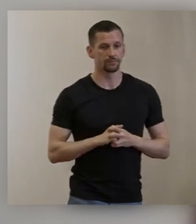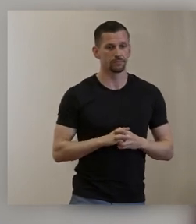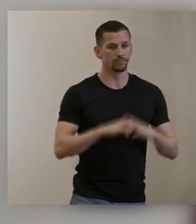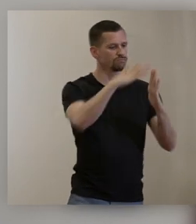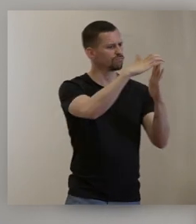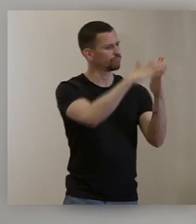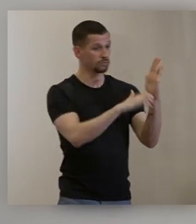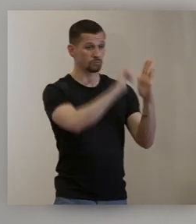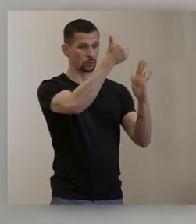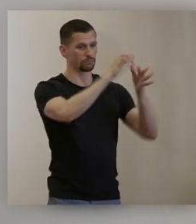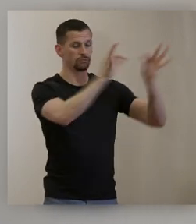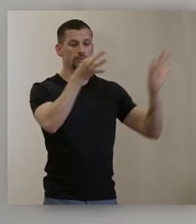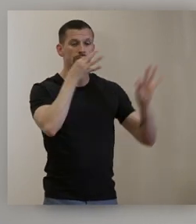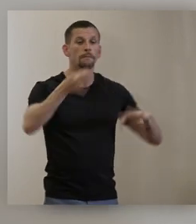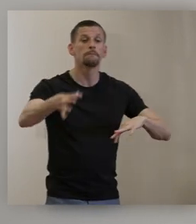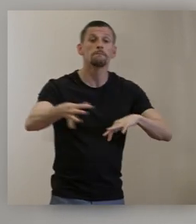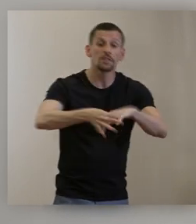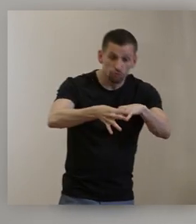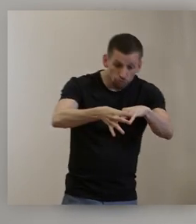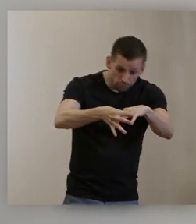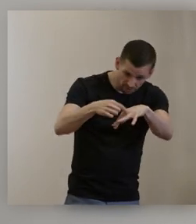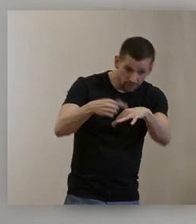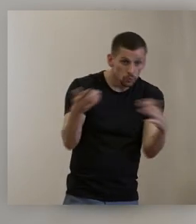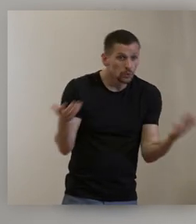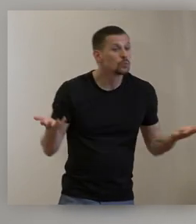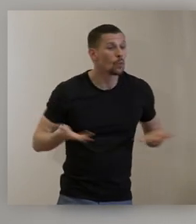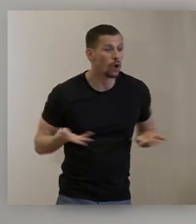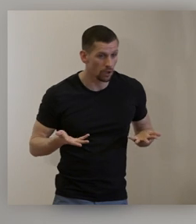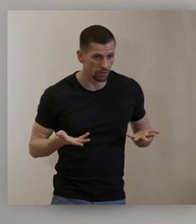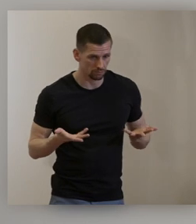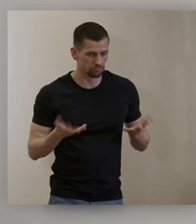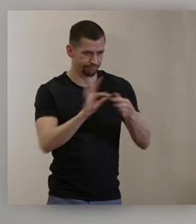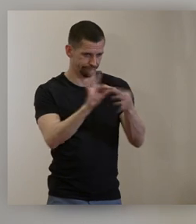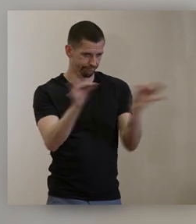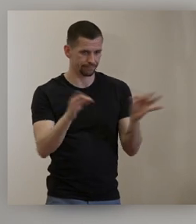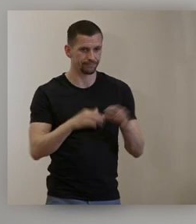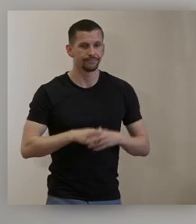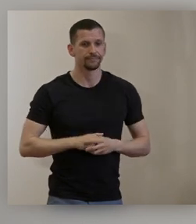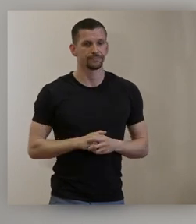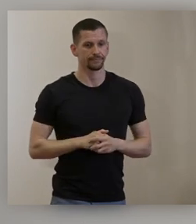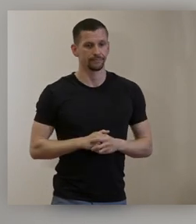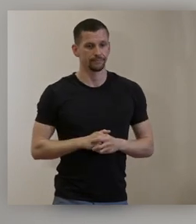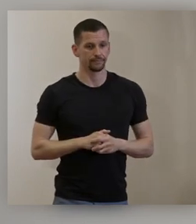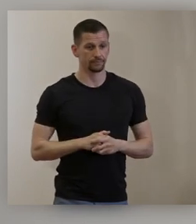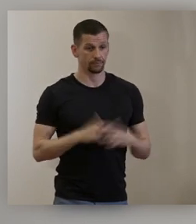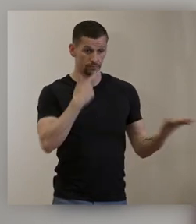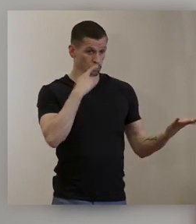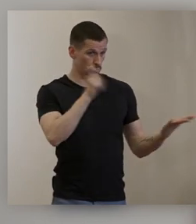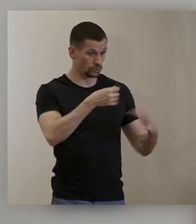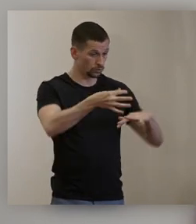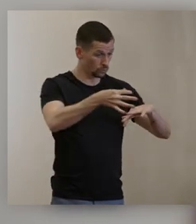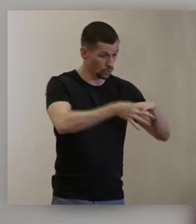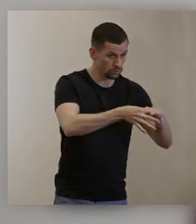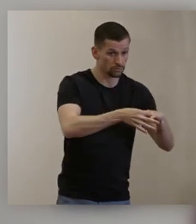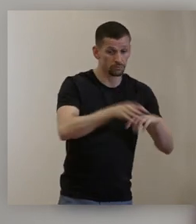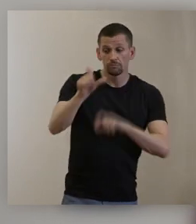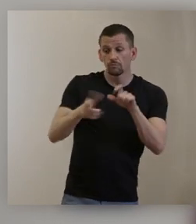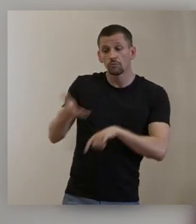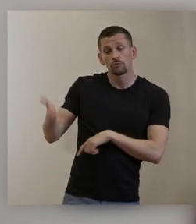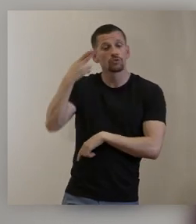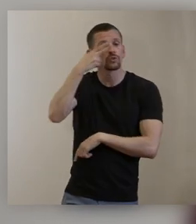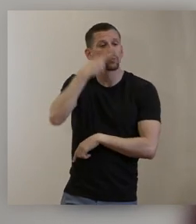Il explique que les, alors je reprends ces termes, la liberté de choix des négresses, dit-il, les maîtres